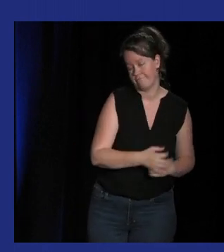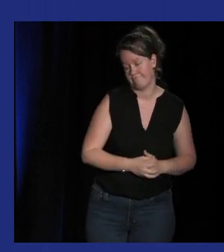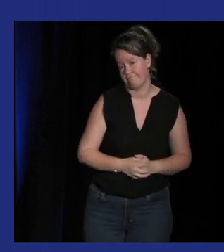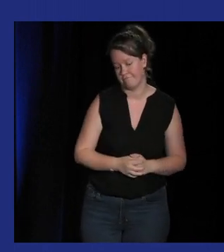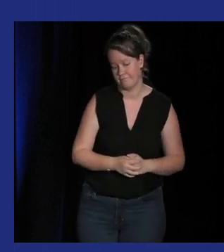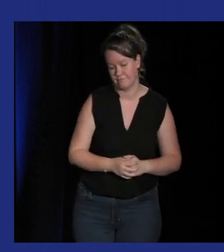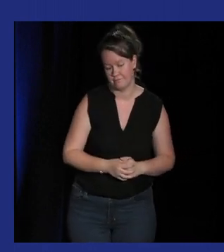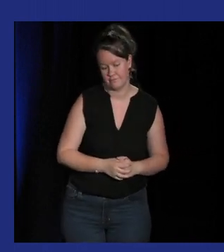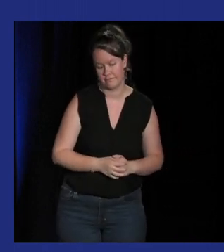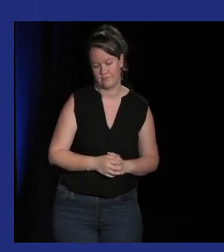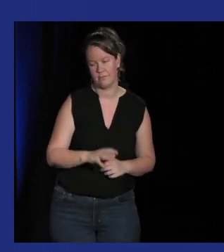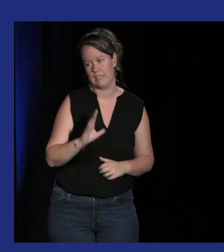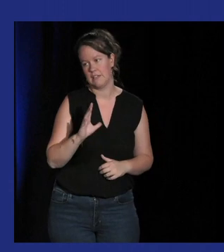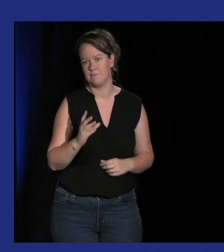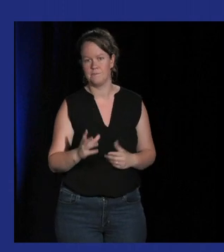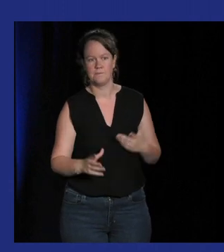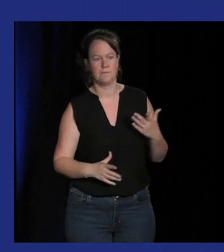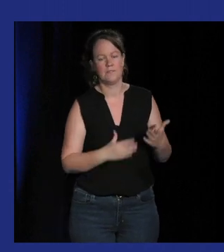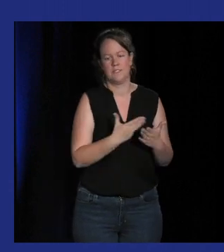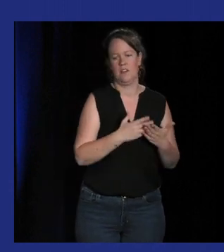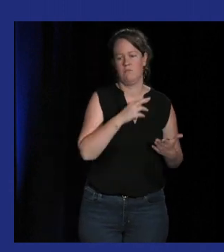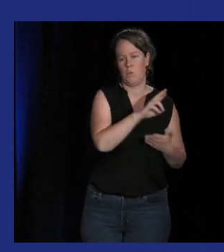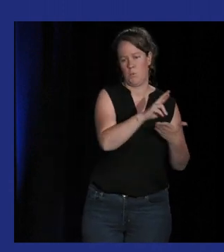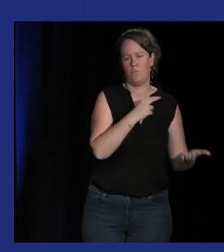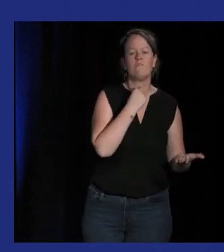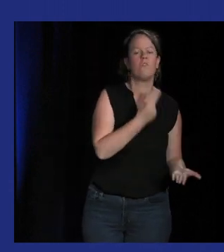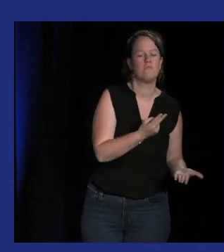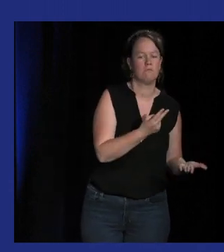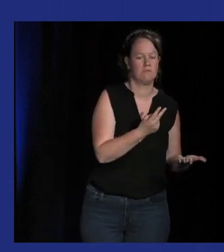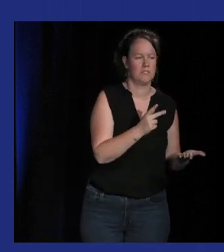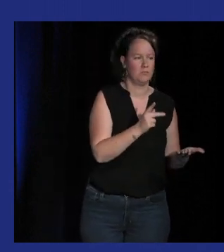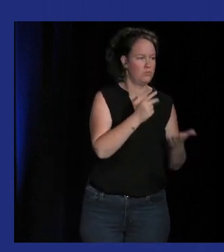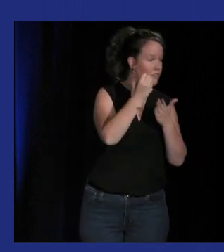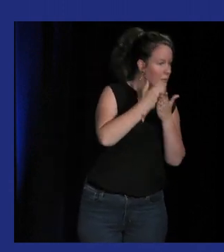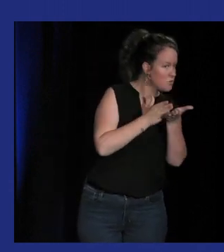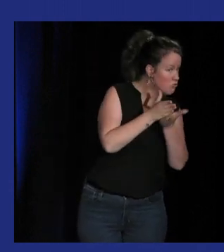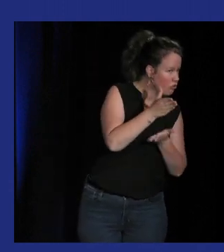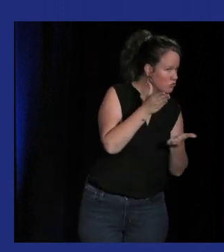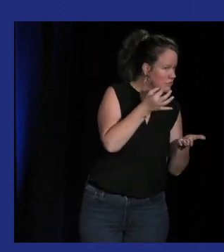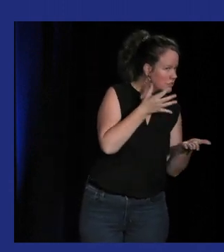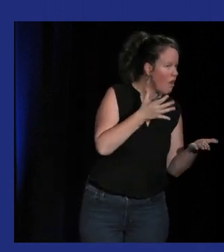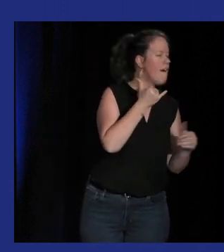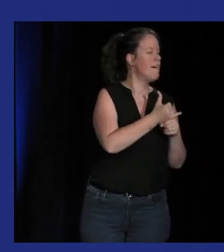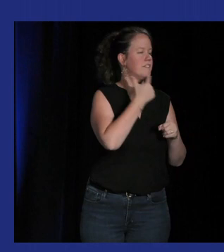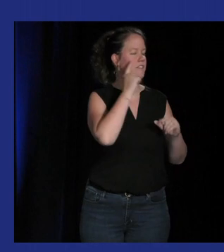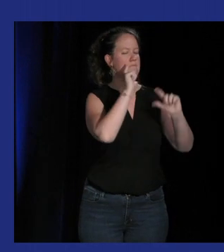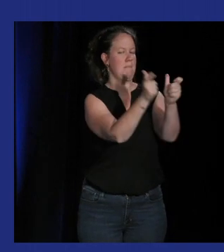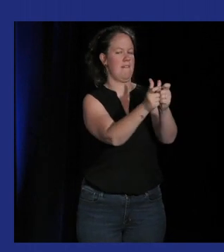plus sur les voies en elle-même mais sur ce qui est ce qu'ils vont dire est-ce qu'on va leur faire dire aussi